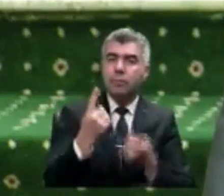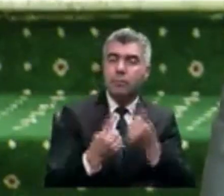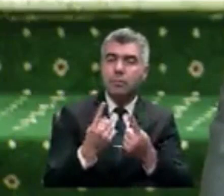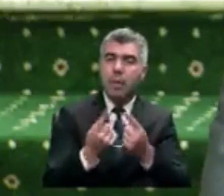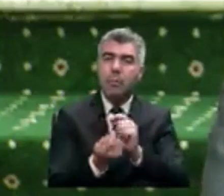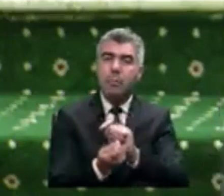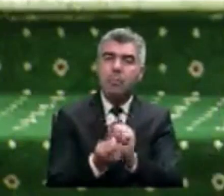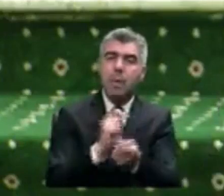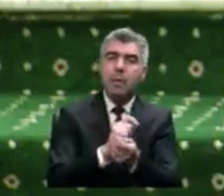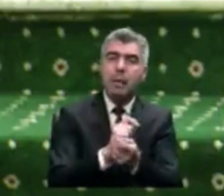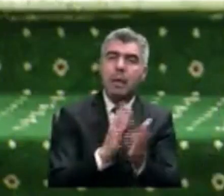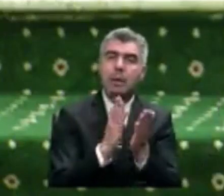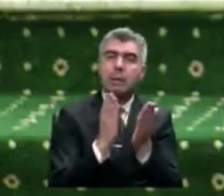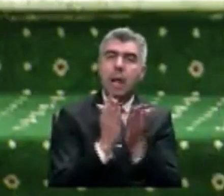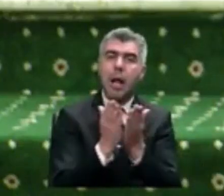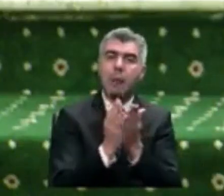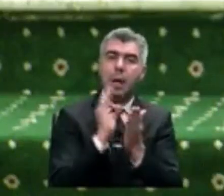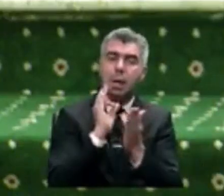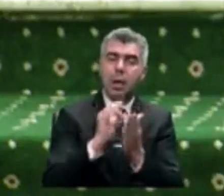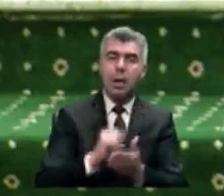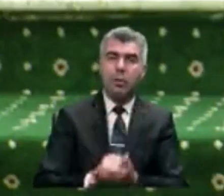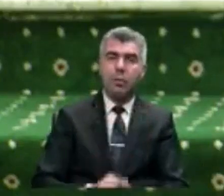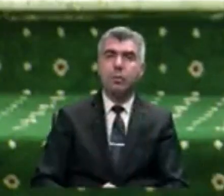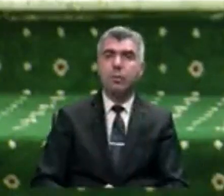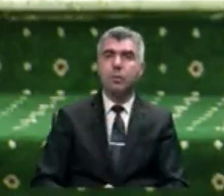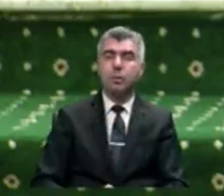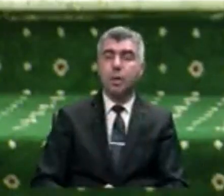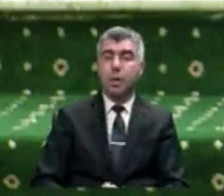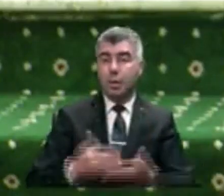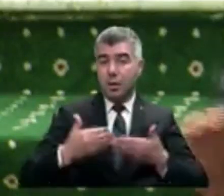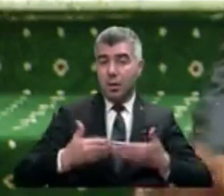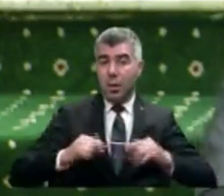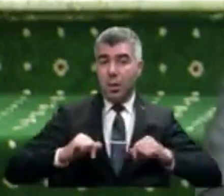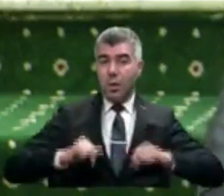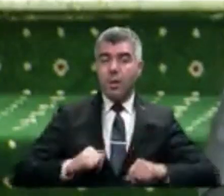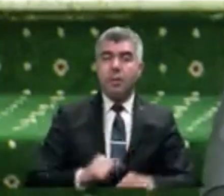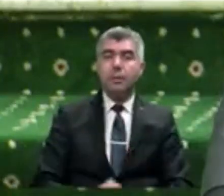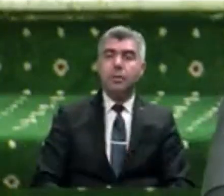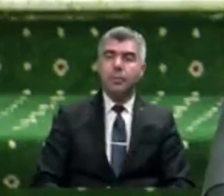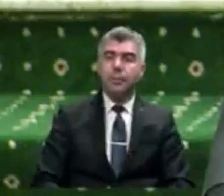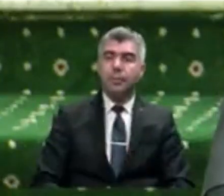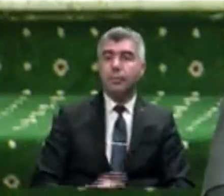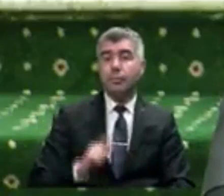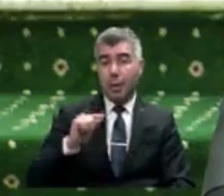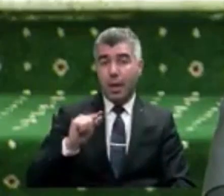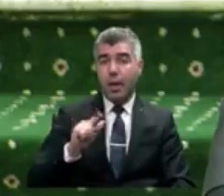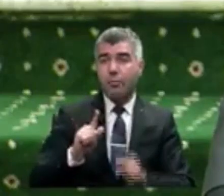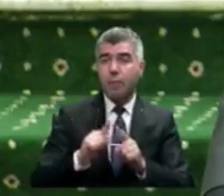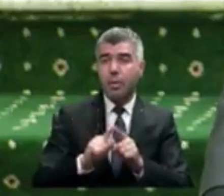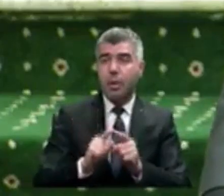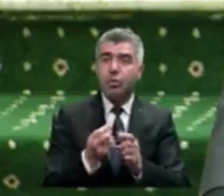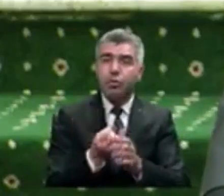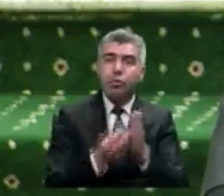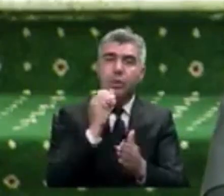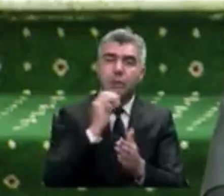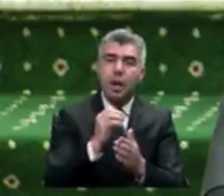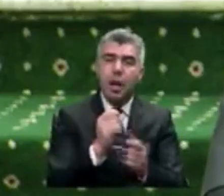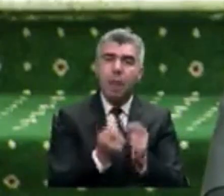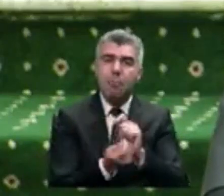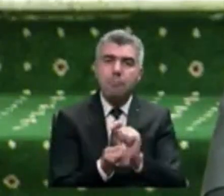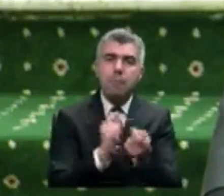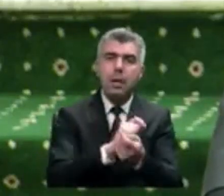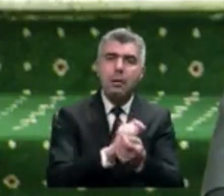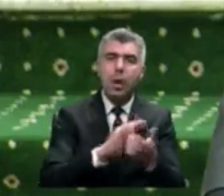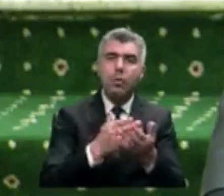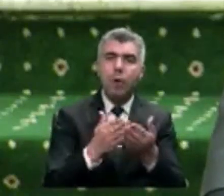بطلبه الدكتوه في اطار السد الخصاص السيد الوزير هل ستشكل هذه التجربه بدايه لتجربه اخرى